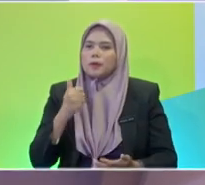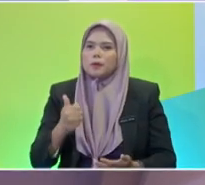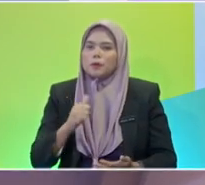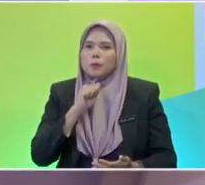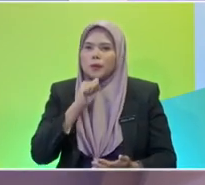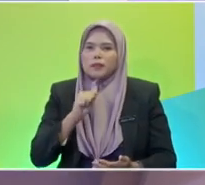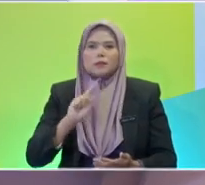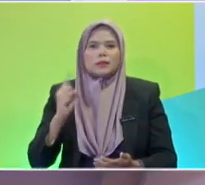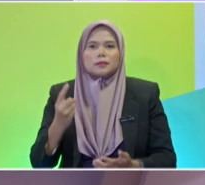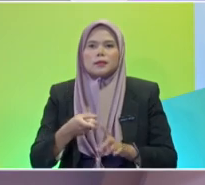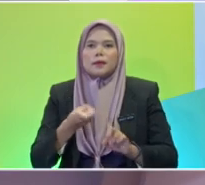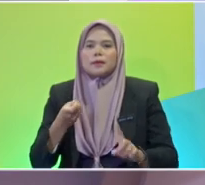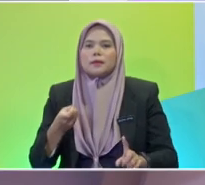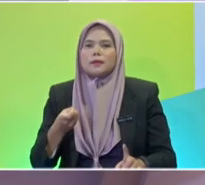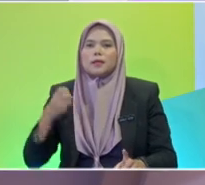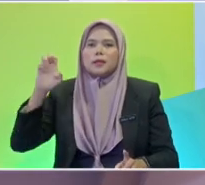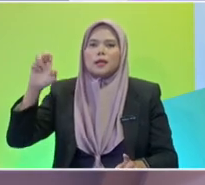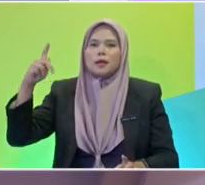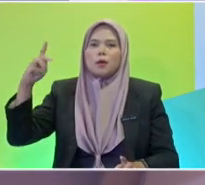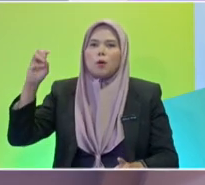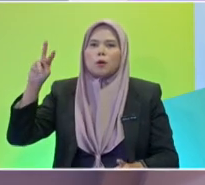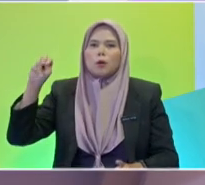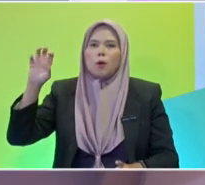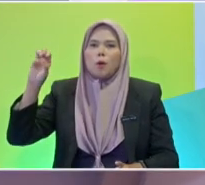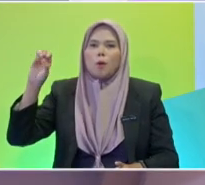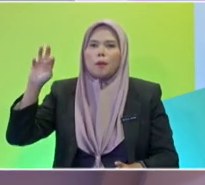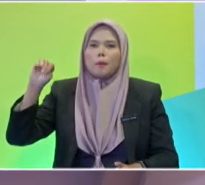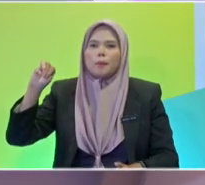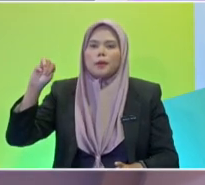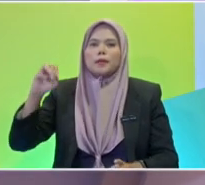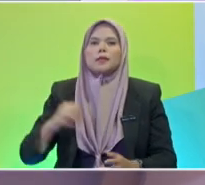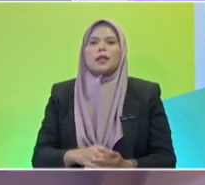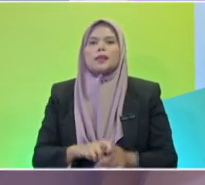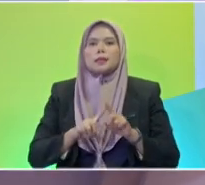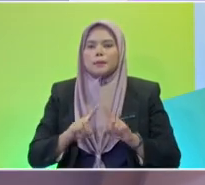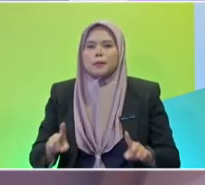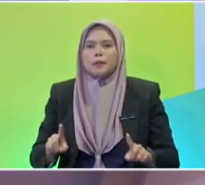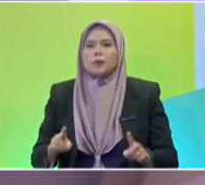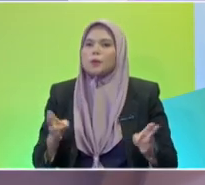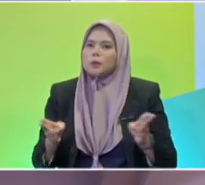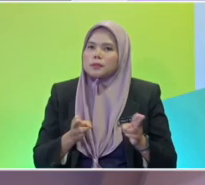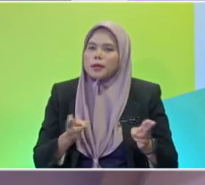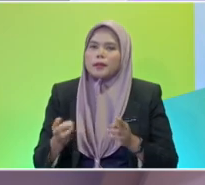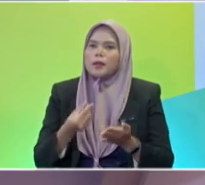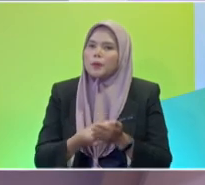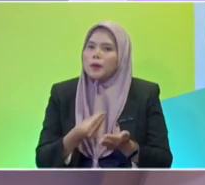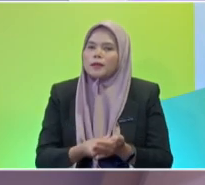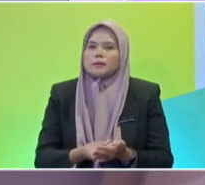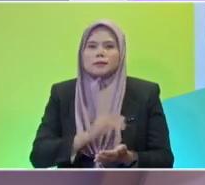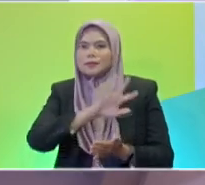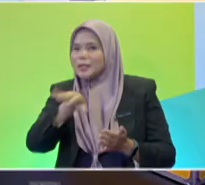ekonomi bukan saja dari segi keuswanannya tetapi juga pengurusan keuangan semuanya